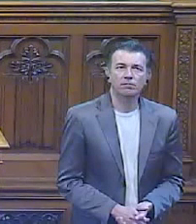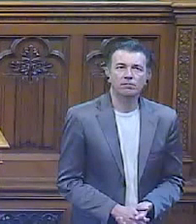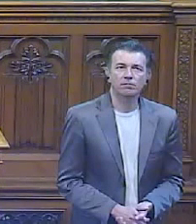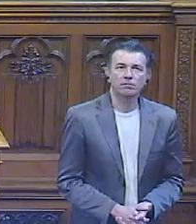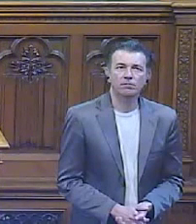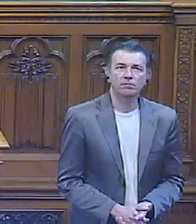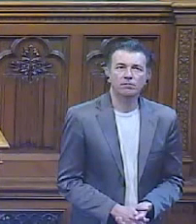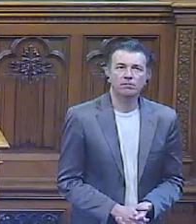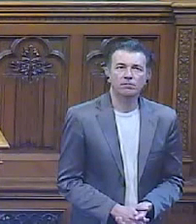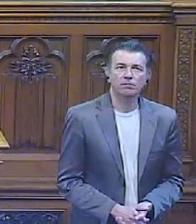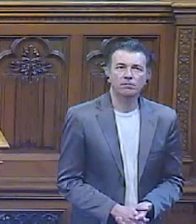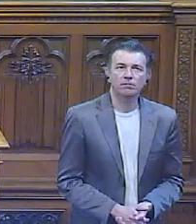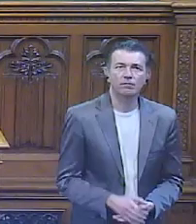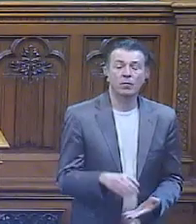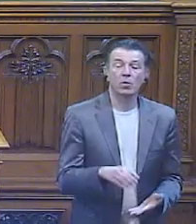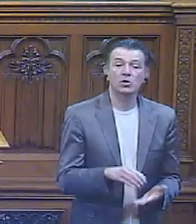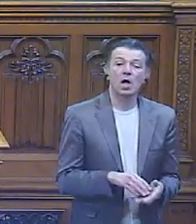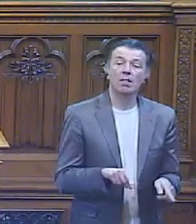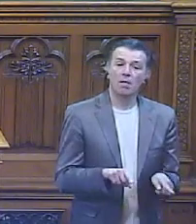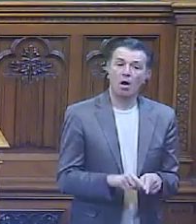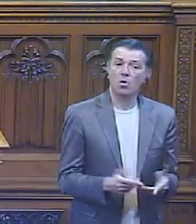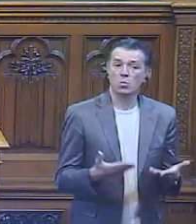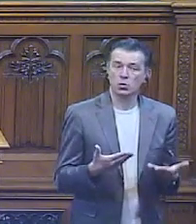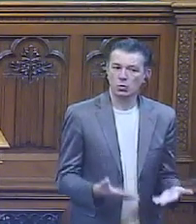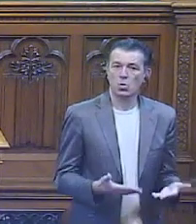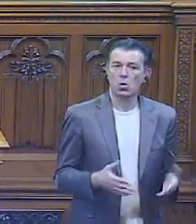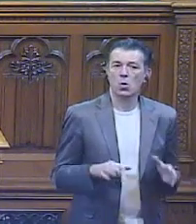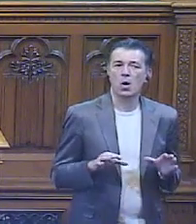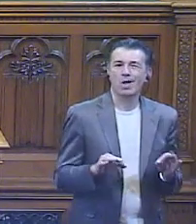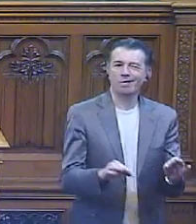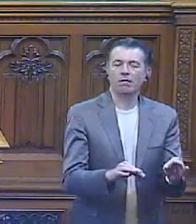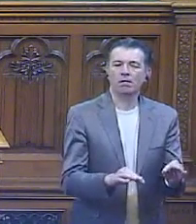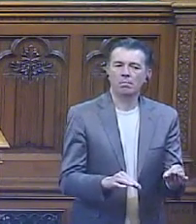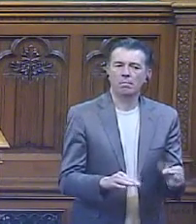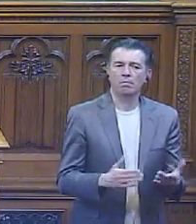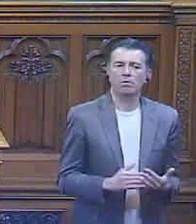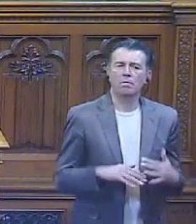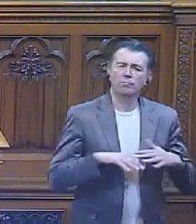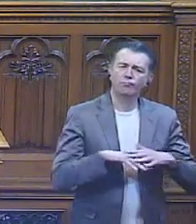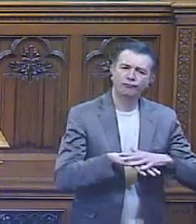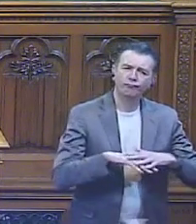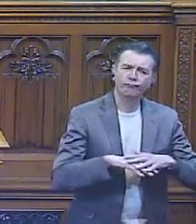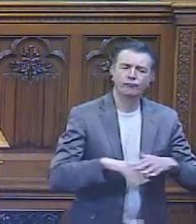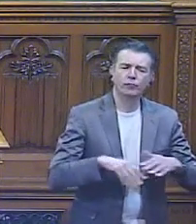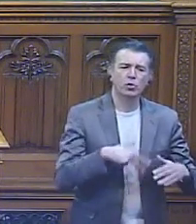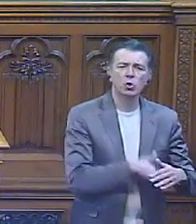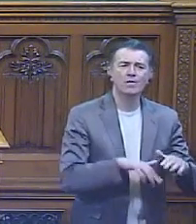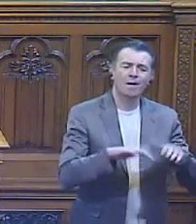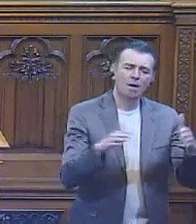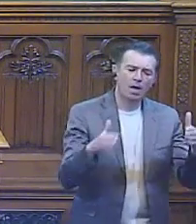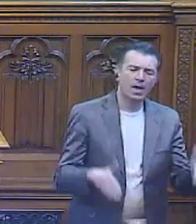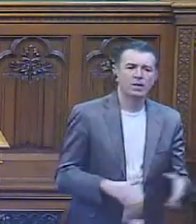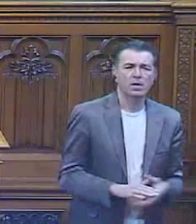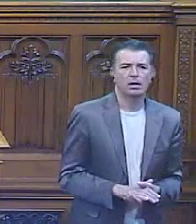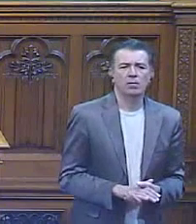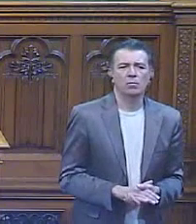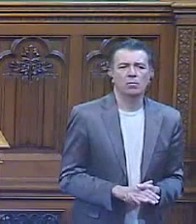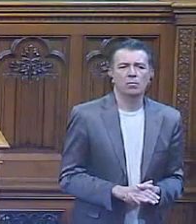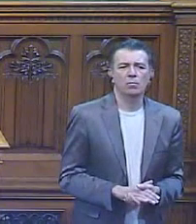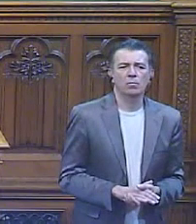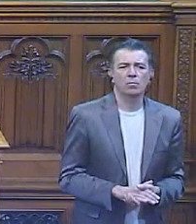der Seite und Staat handelt auch dementsprechend. Ein dichtes Netz an sozialen Einrichtungen mit einem